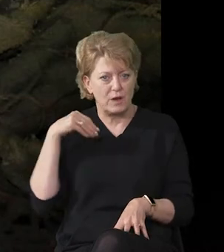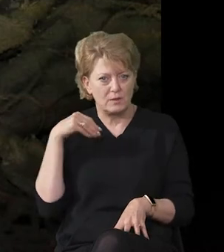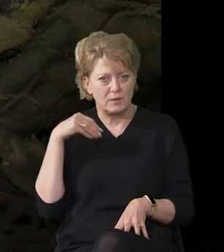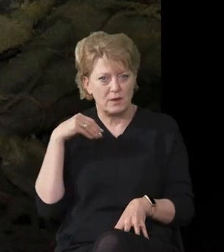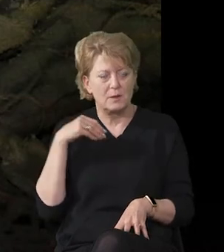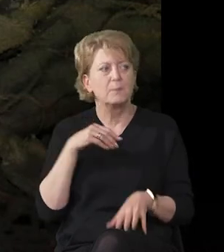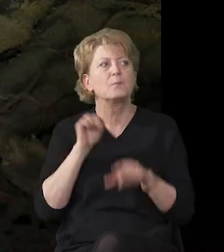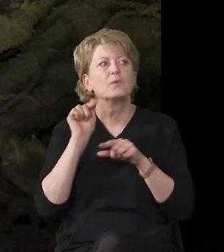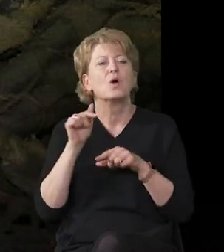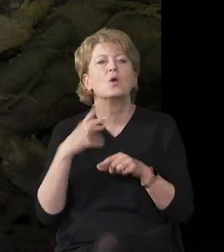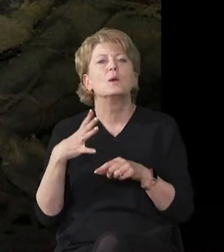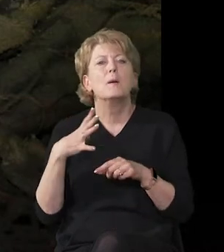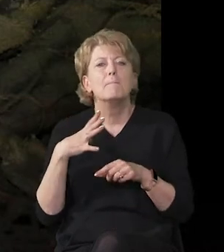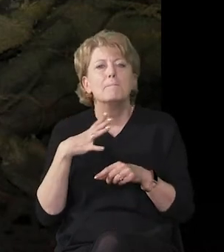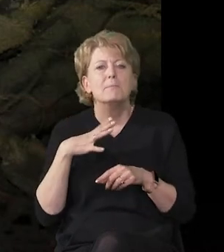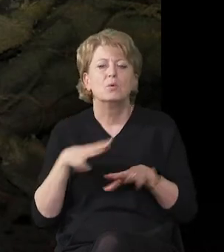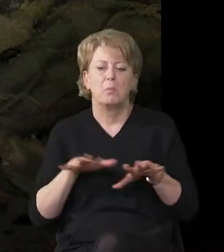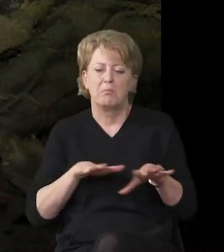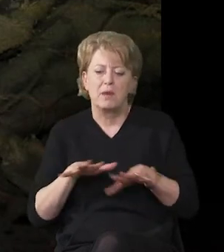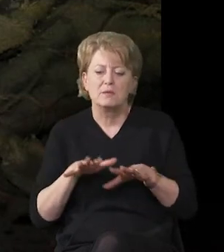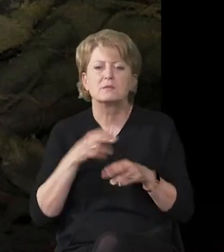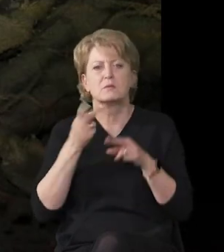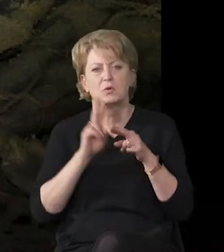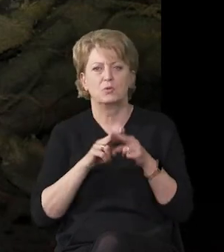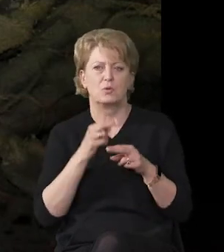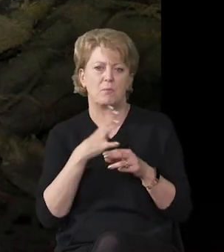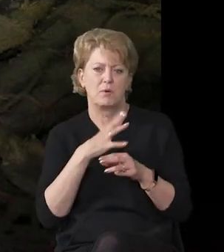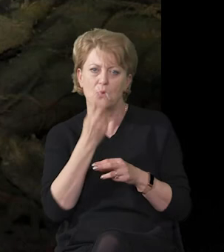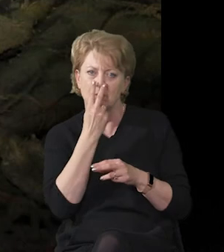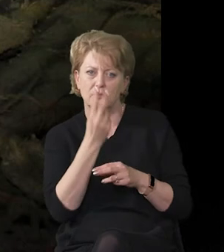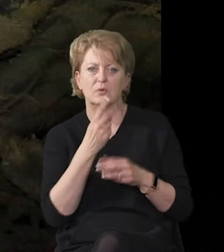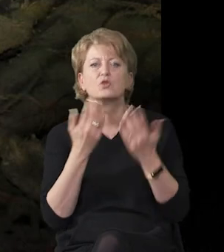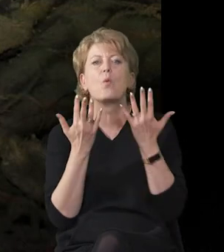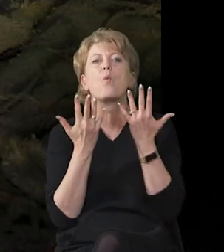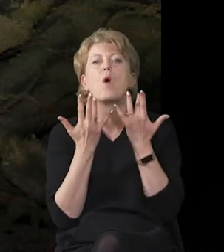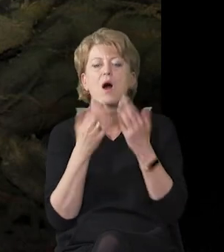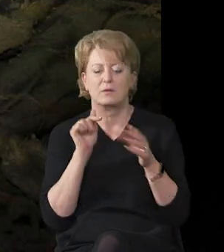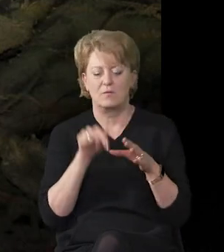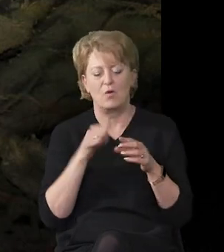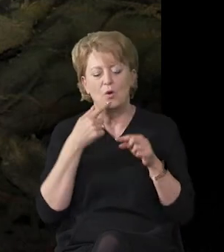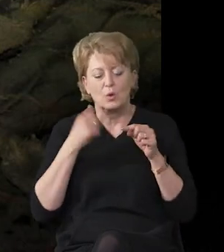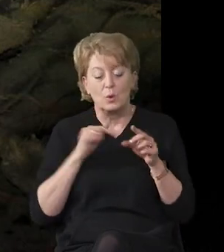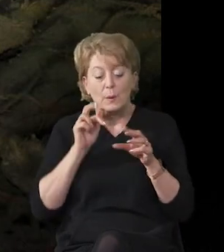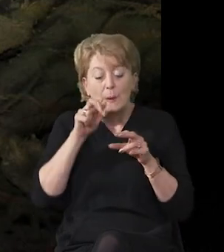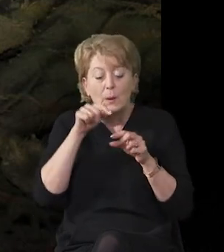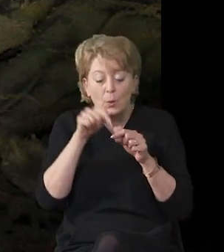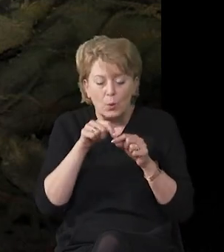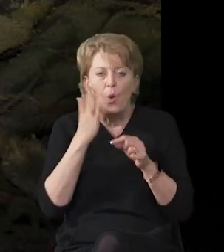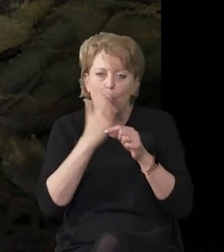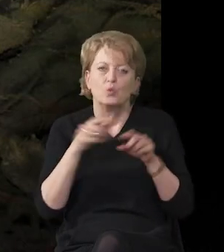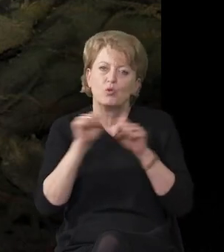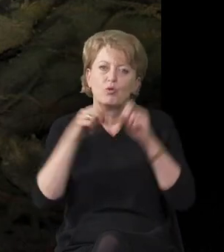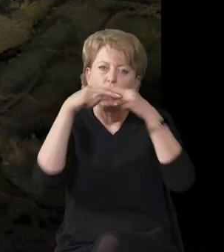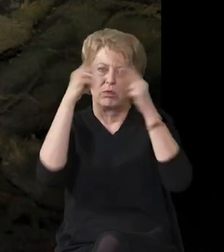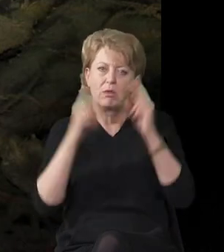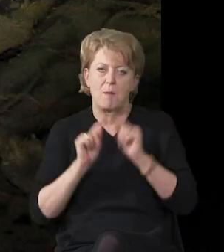był miejscem, które postrzegane było jako to, z którego łatwiej trafić do nieba. Dlatego w najdalszym krańcu tej jaskini,